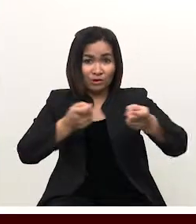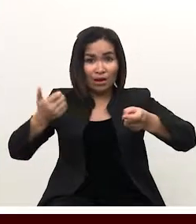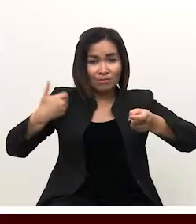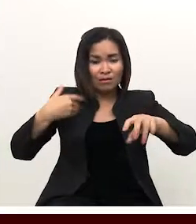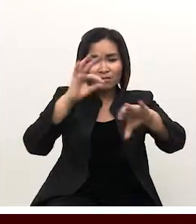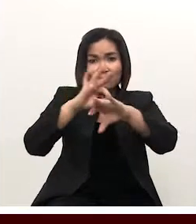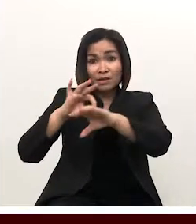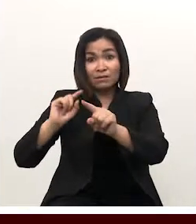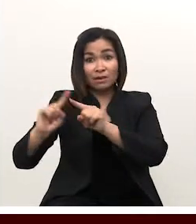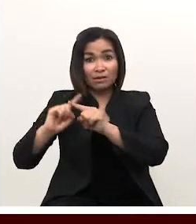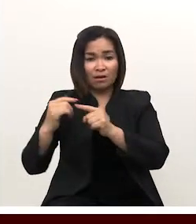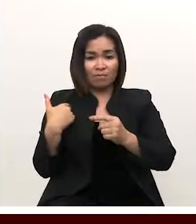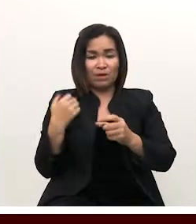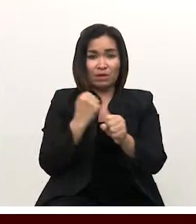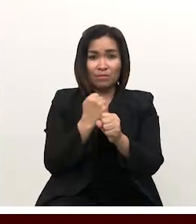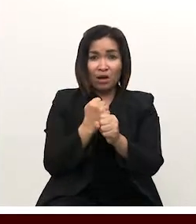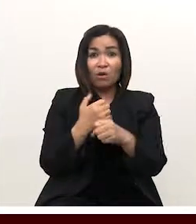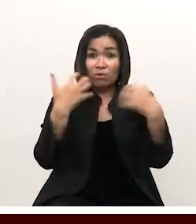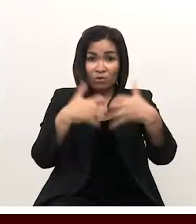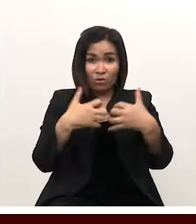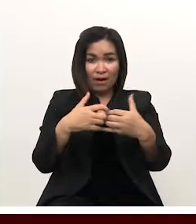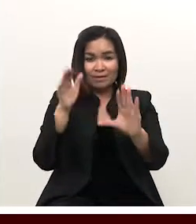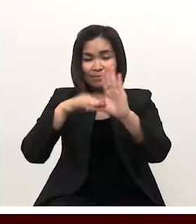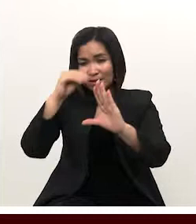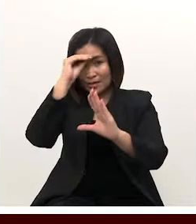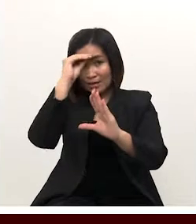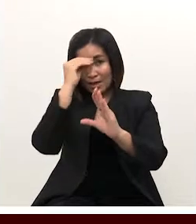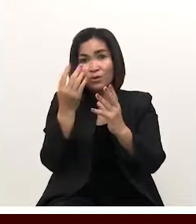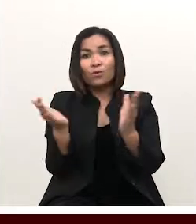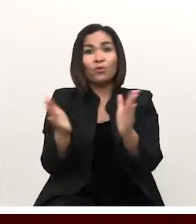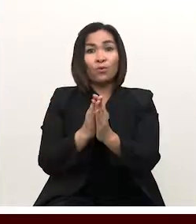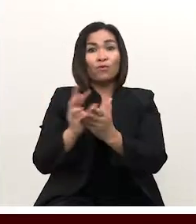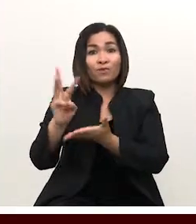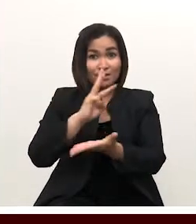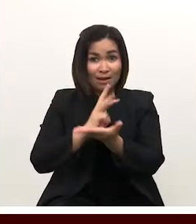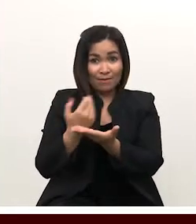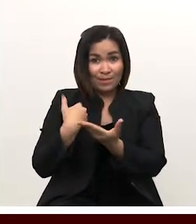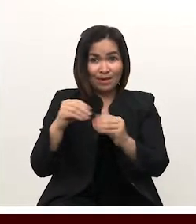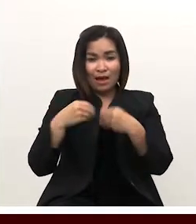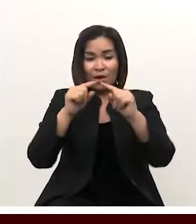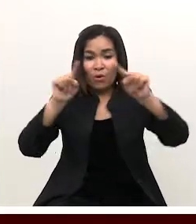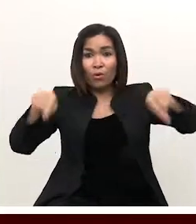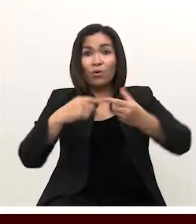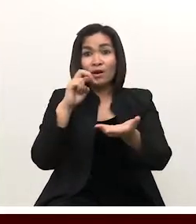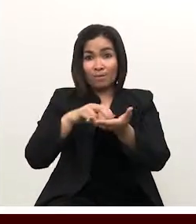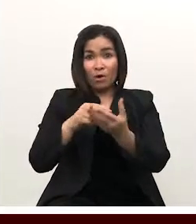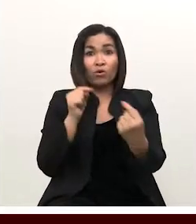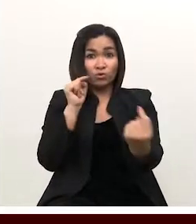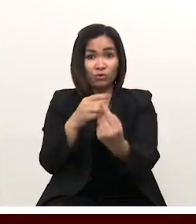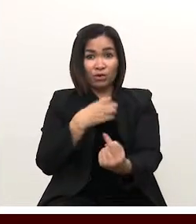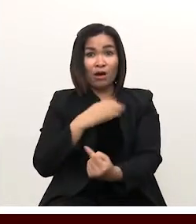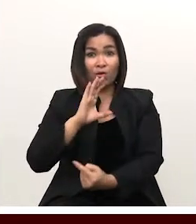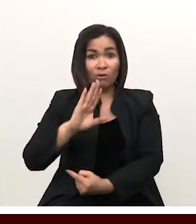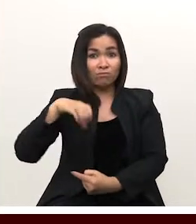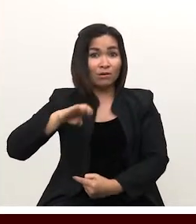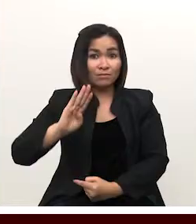านแล้วก็มีผู้จัดการด้วยค่ะแล้วก็จะมีพนักงานในโรงงานมาเรียนทวิภาคีกับเราด้วยปรับพื้นการศึกษาให้ตรงกับความต้